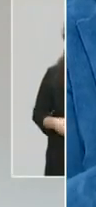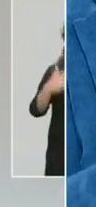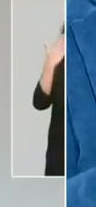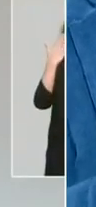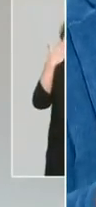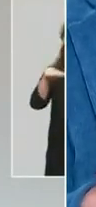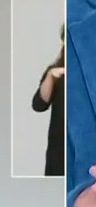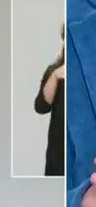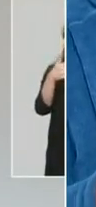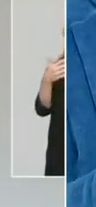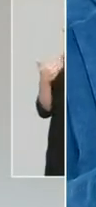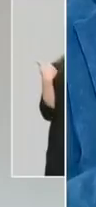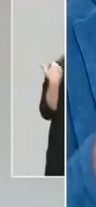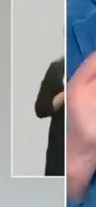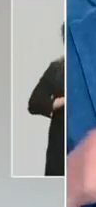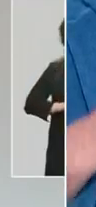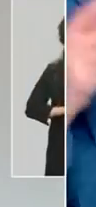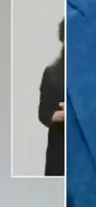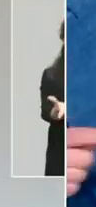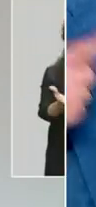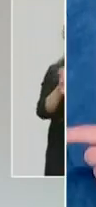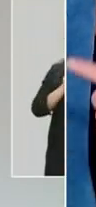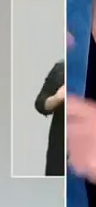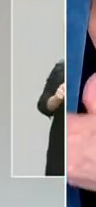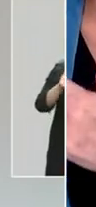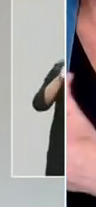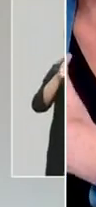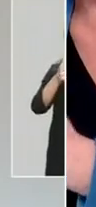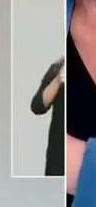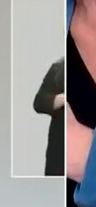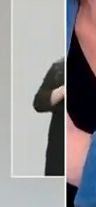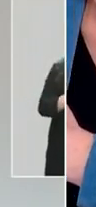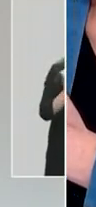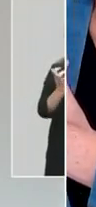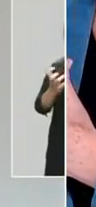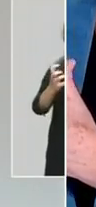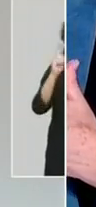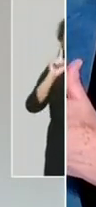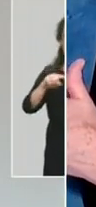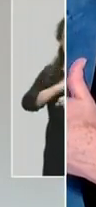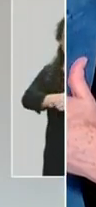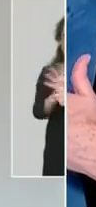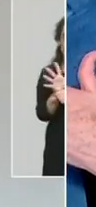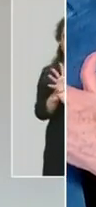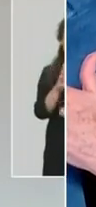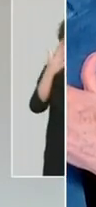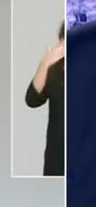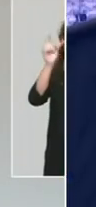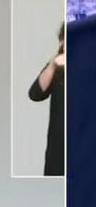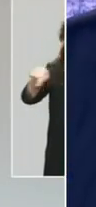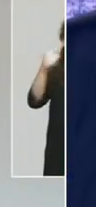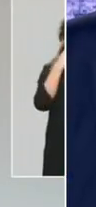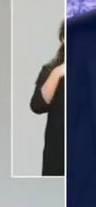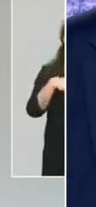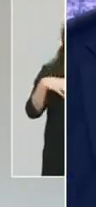plus, effectivement, durée de 24 heures. Ça veut dire que si vous n'êtes pas vacciné, ça va vous coûter de plus en plus cher. À partir du prélèvement. Ce qui veut dire que le prélèvement, il va